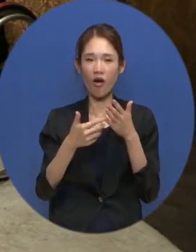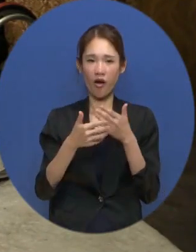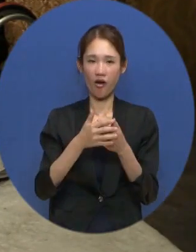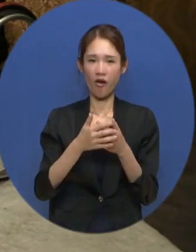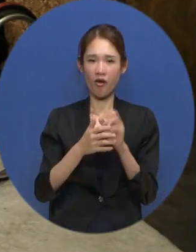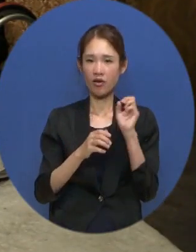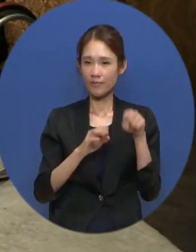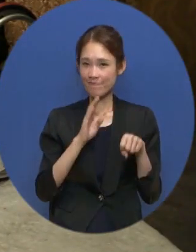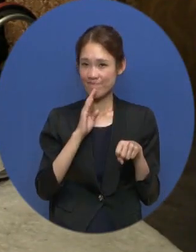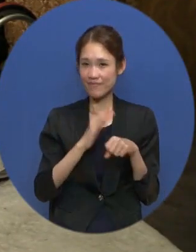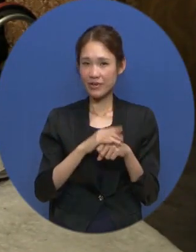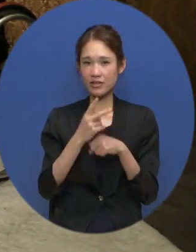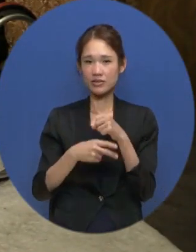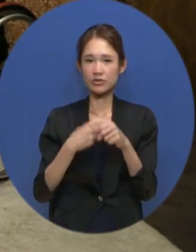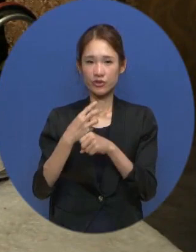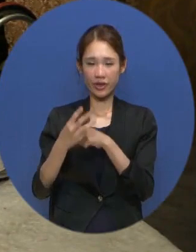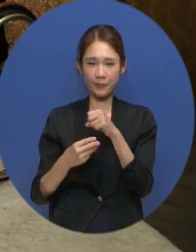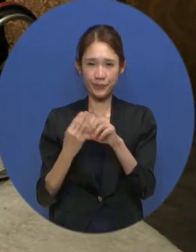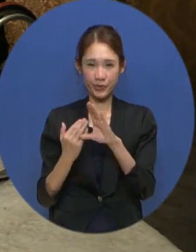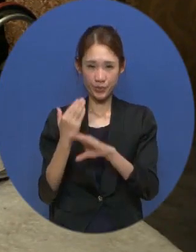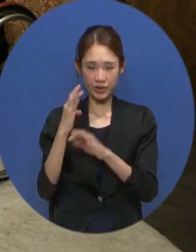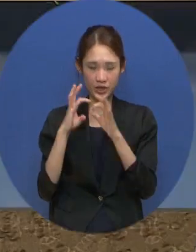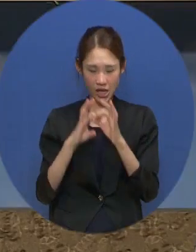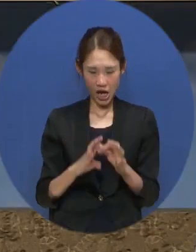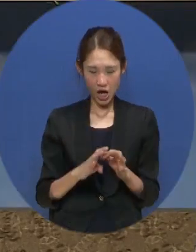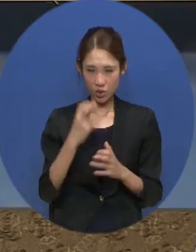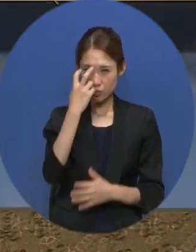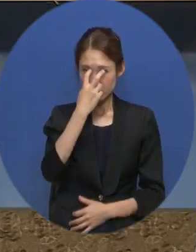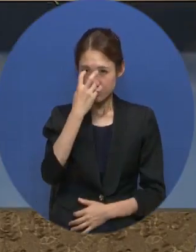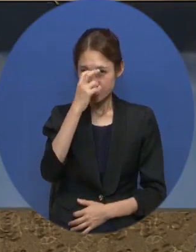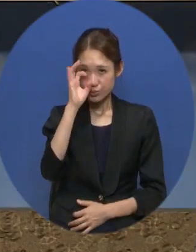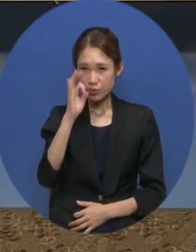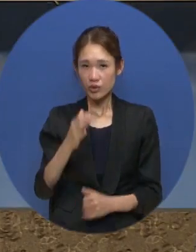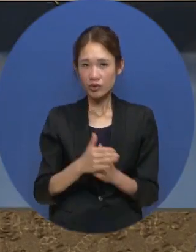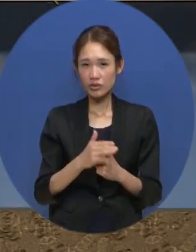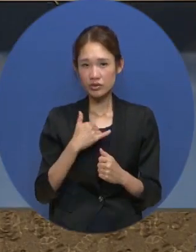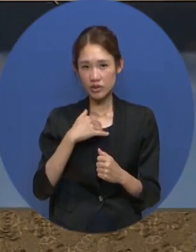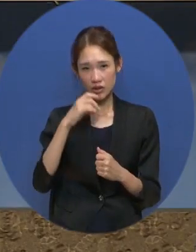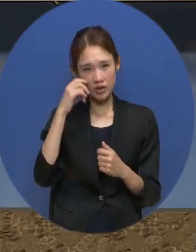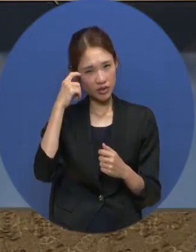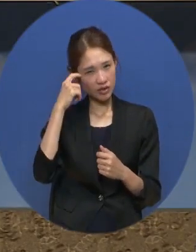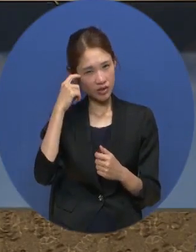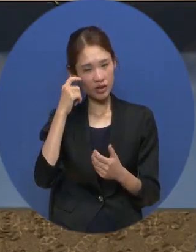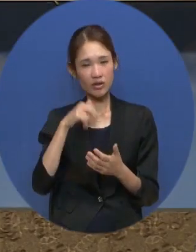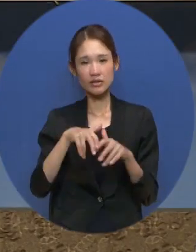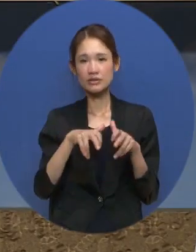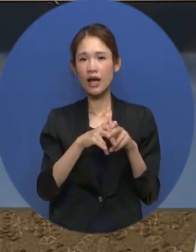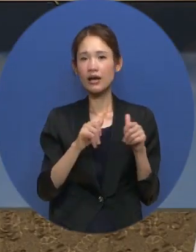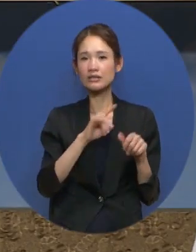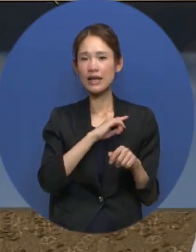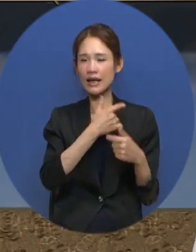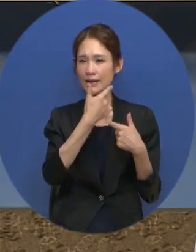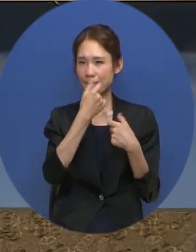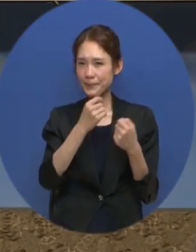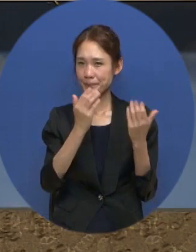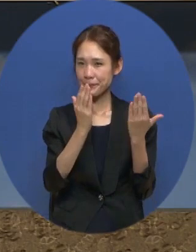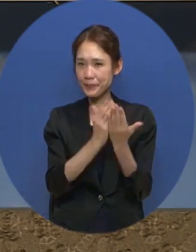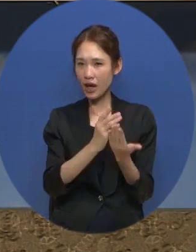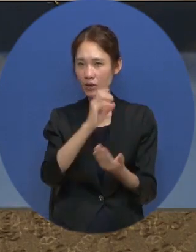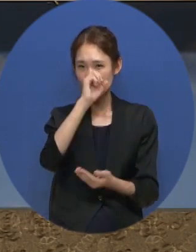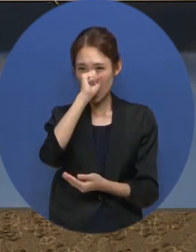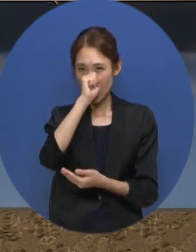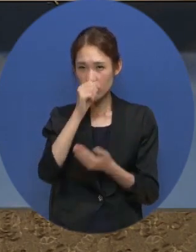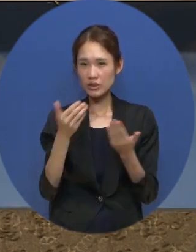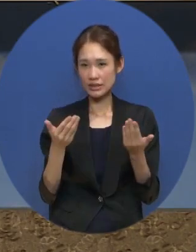그걸 몇 년간 계속 지속적으로 보기 때문에 그래서 저희가 보기에는 장애인한테는 가장 최적의